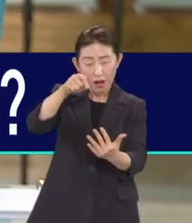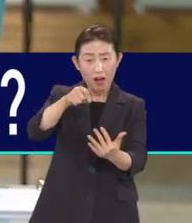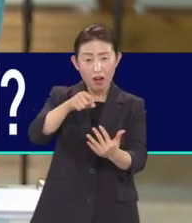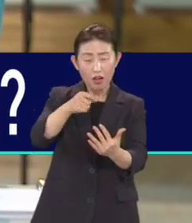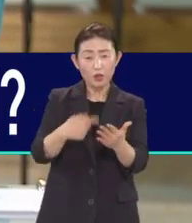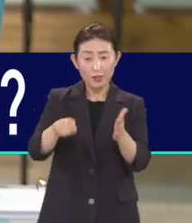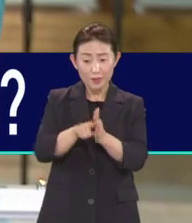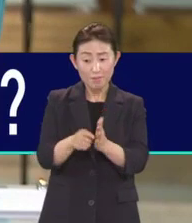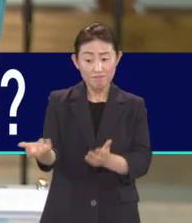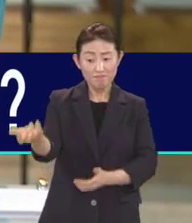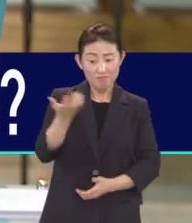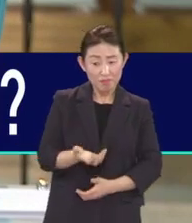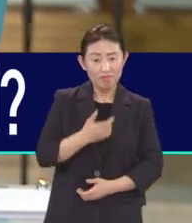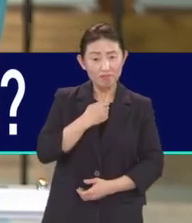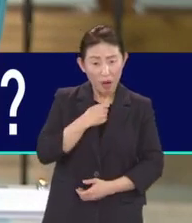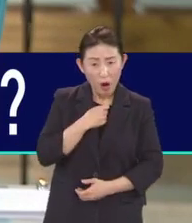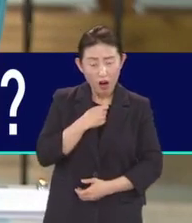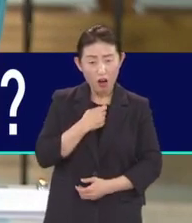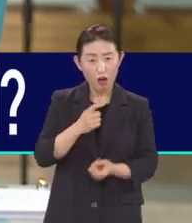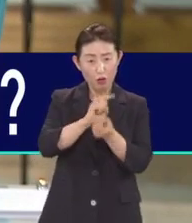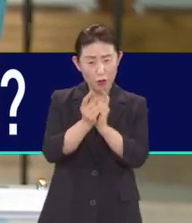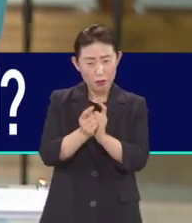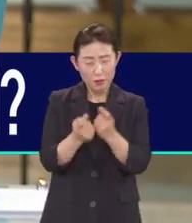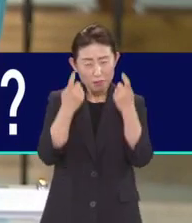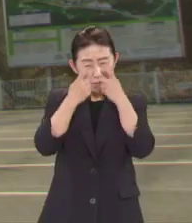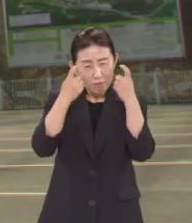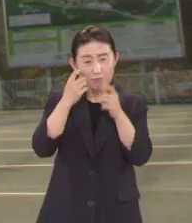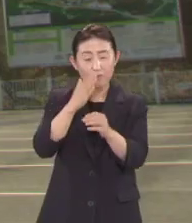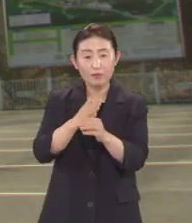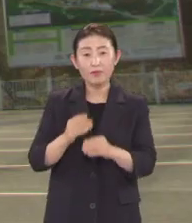벌이고 있습니다. 강진원 기자입니다.